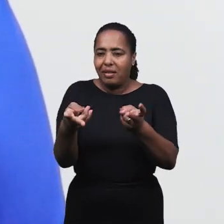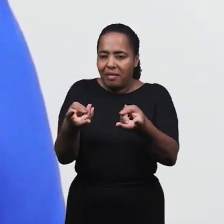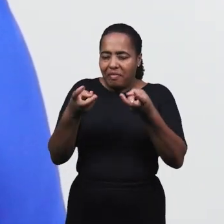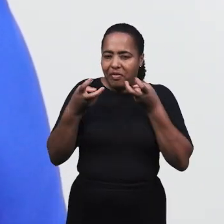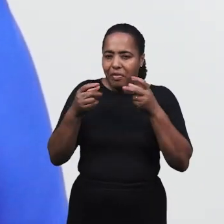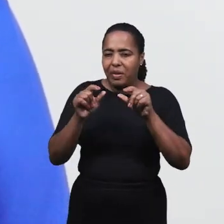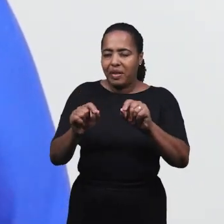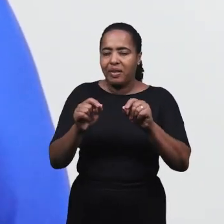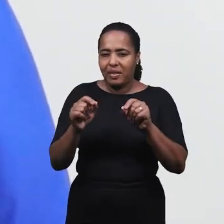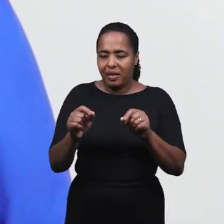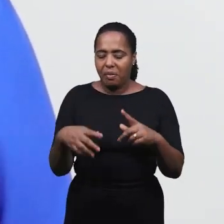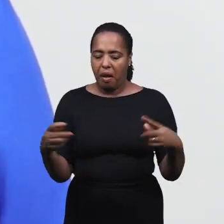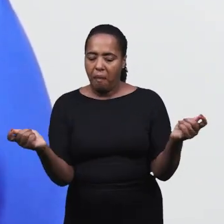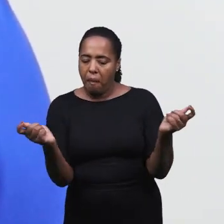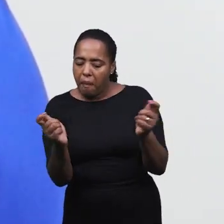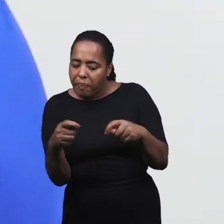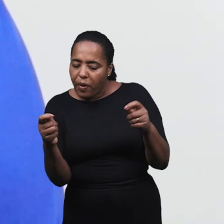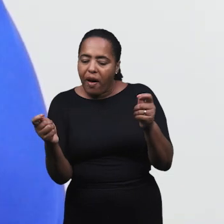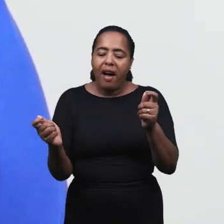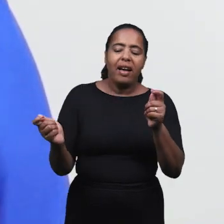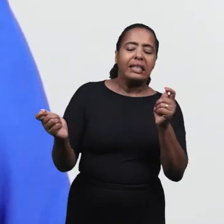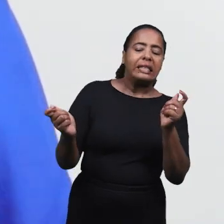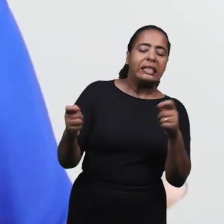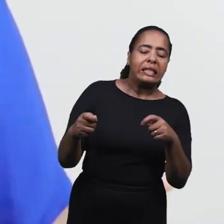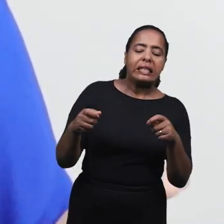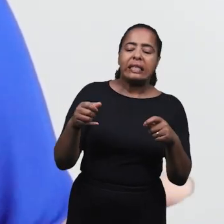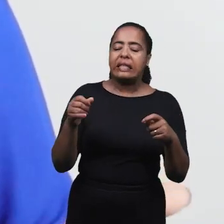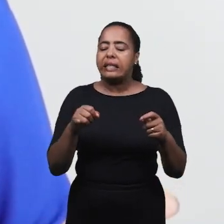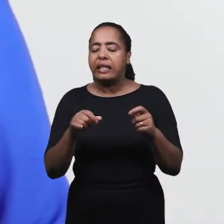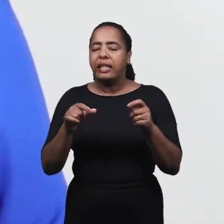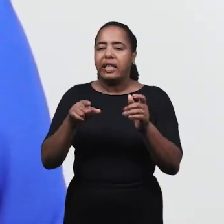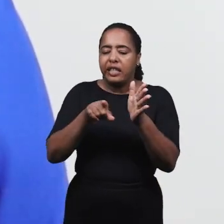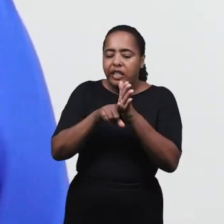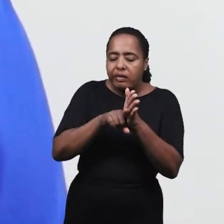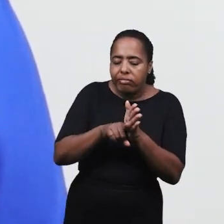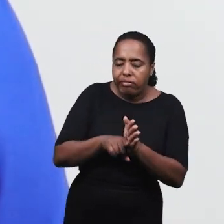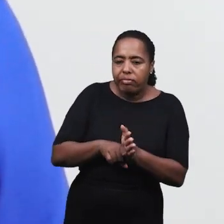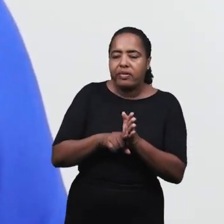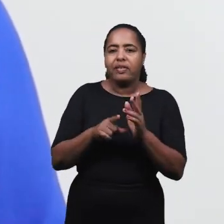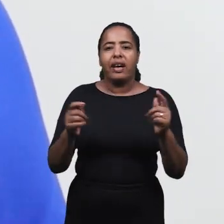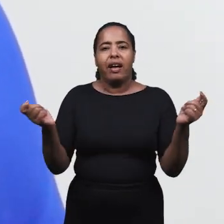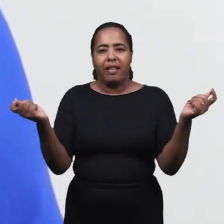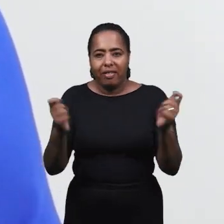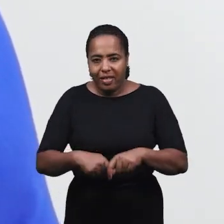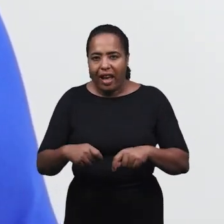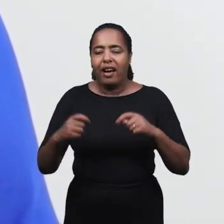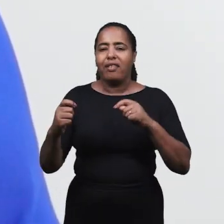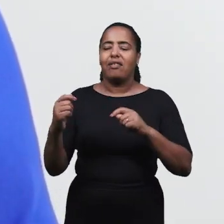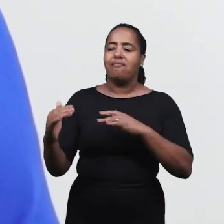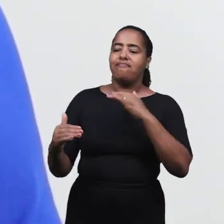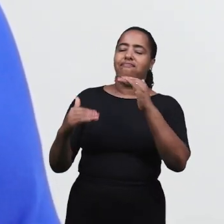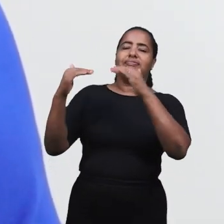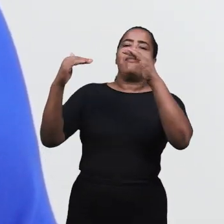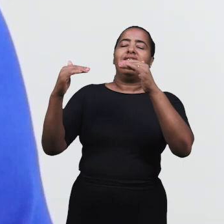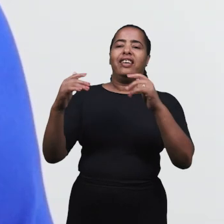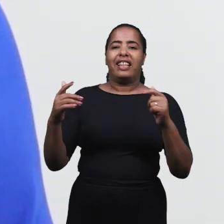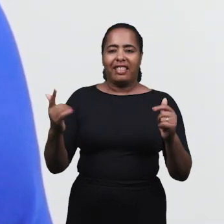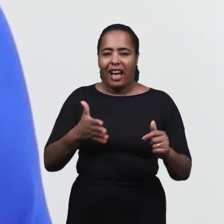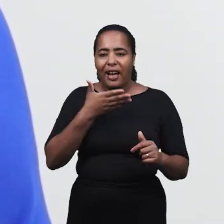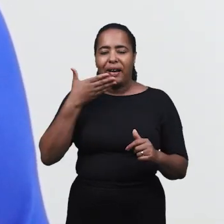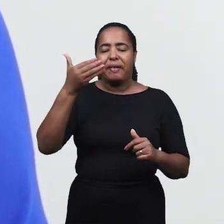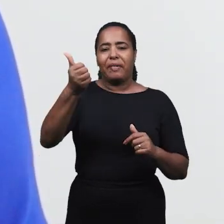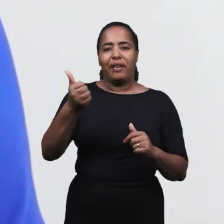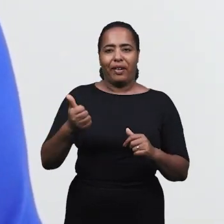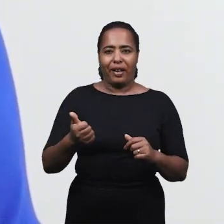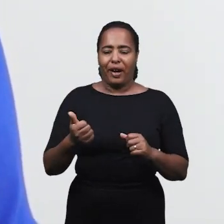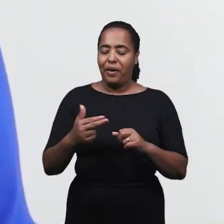allez voir que cette probabilité, ce diagnostic, il doit être